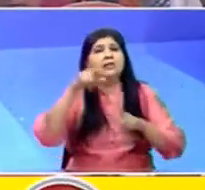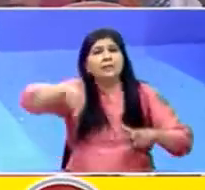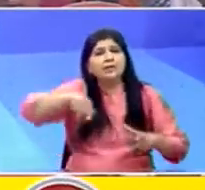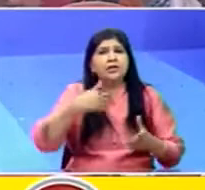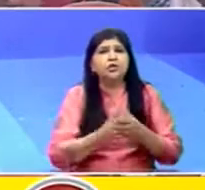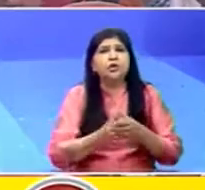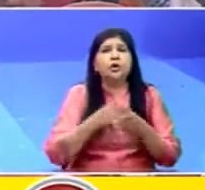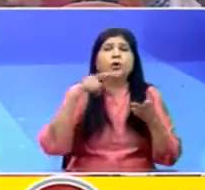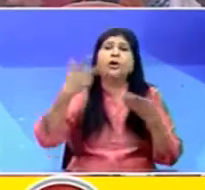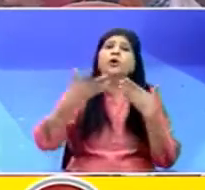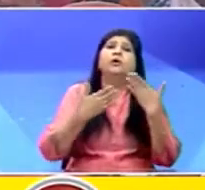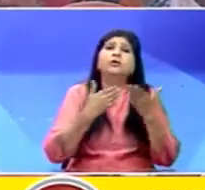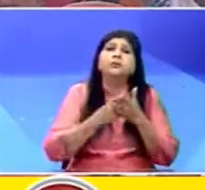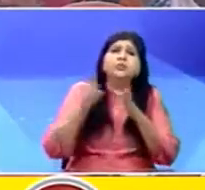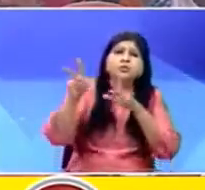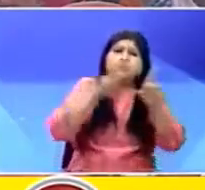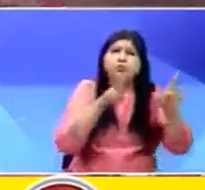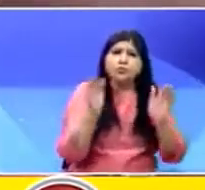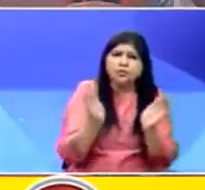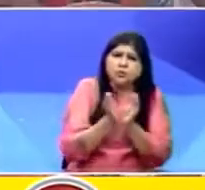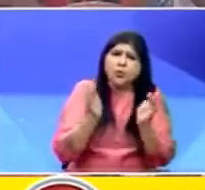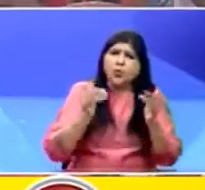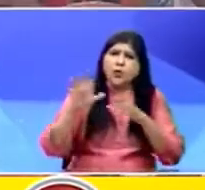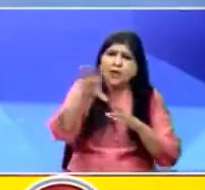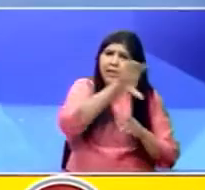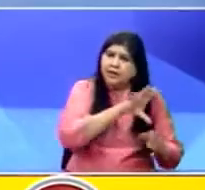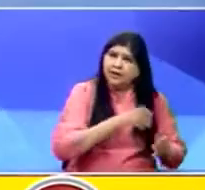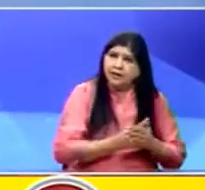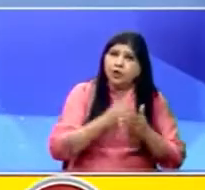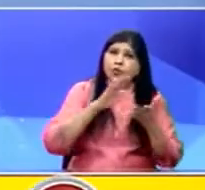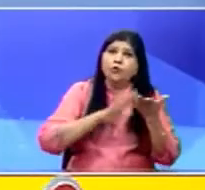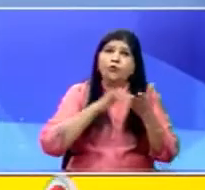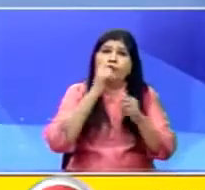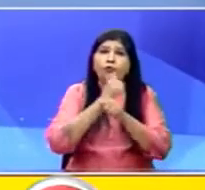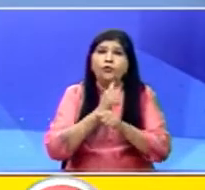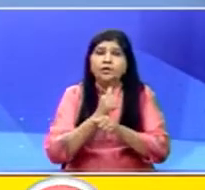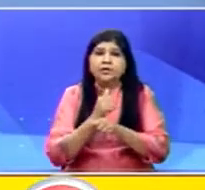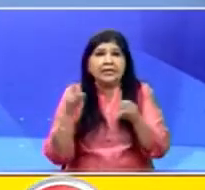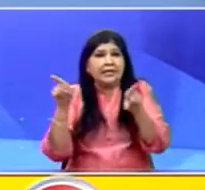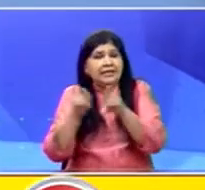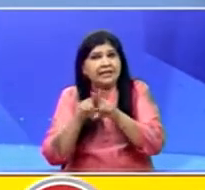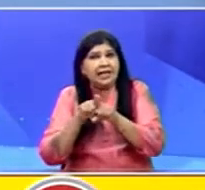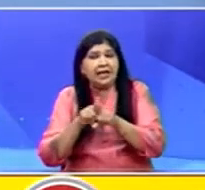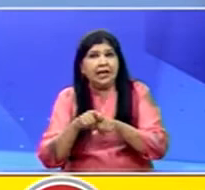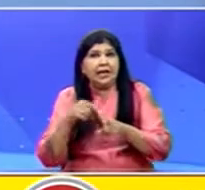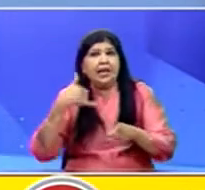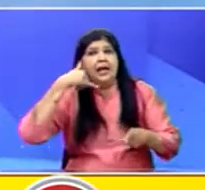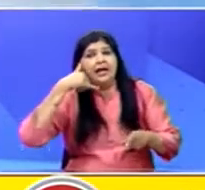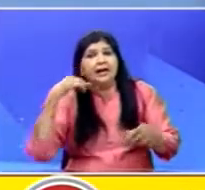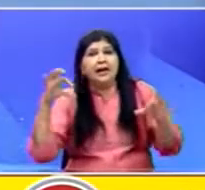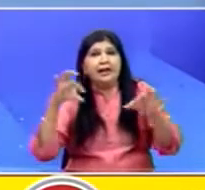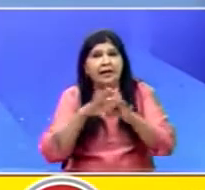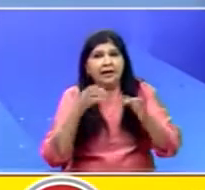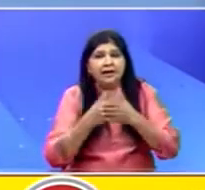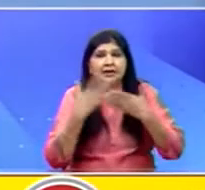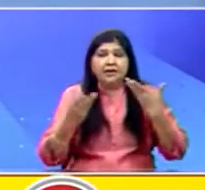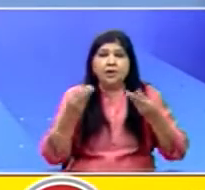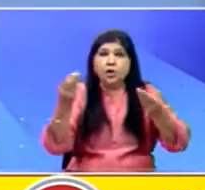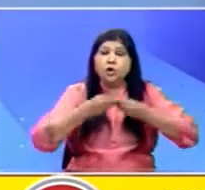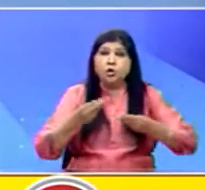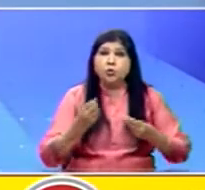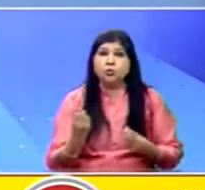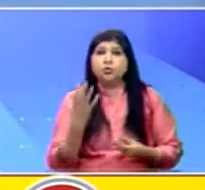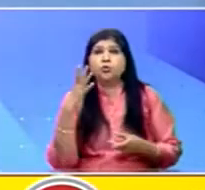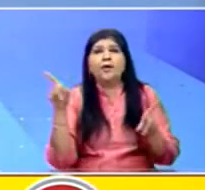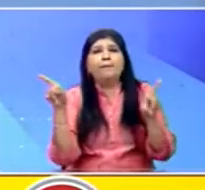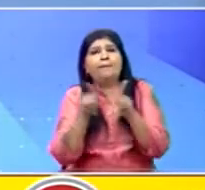सुदूर इलाकों में 4G के तौर पर एक नया सूर्योदय हुआ है। इंटरनेट कनेक्टिविटी एक नया सवेरा